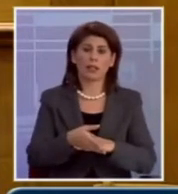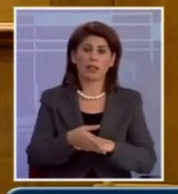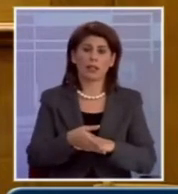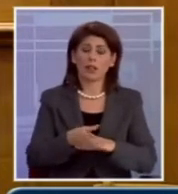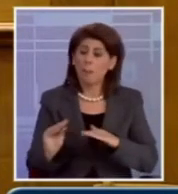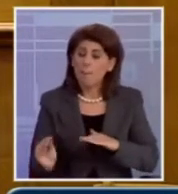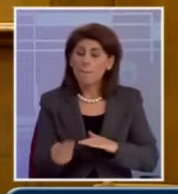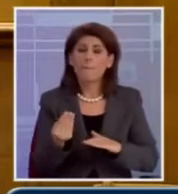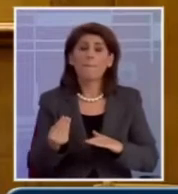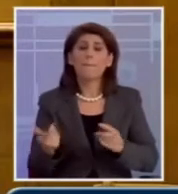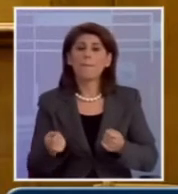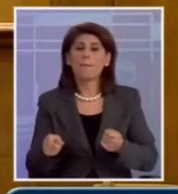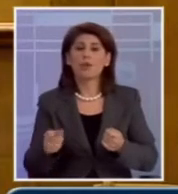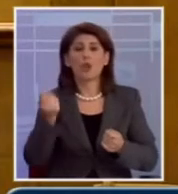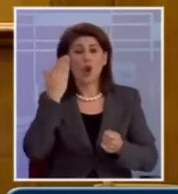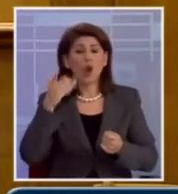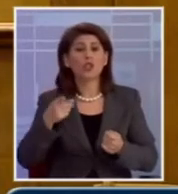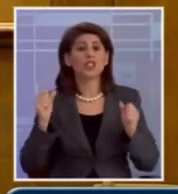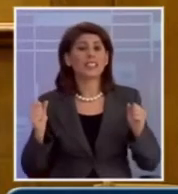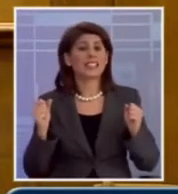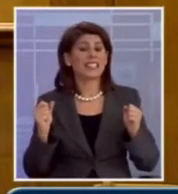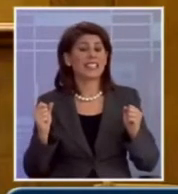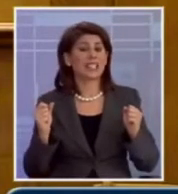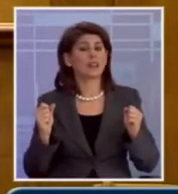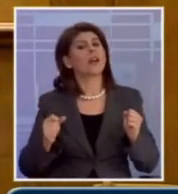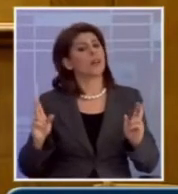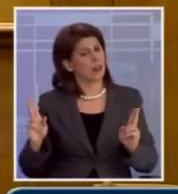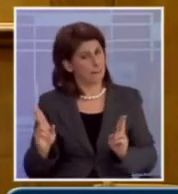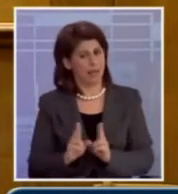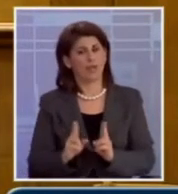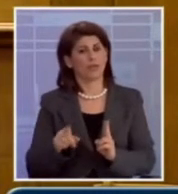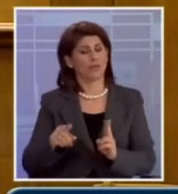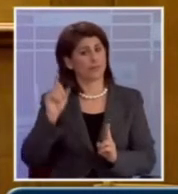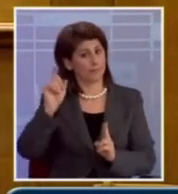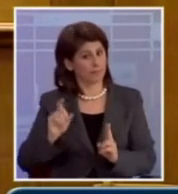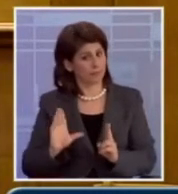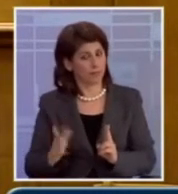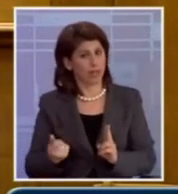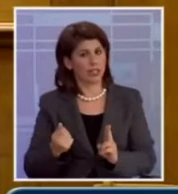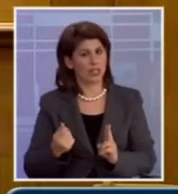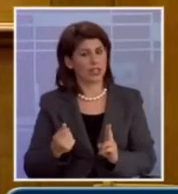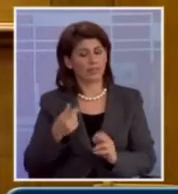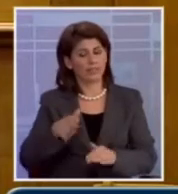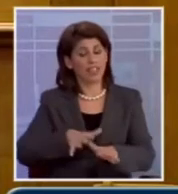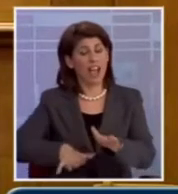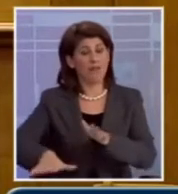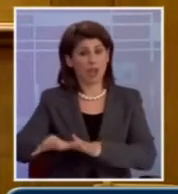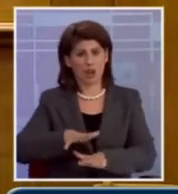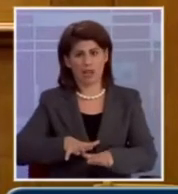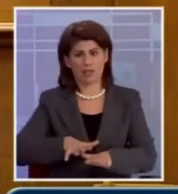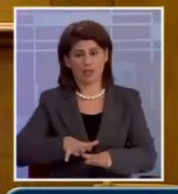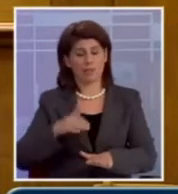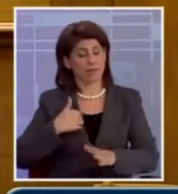πηγή παραγωγής του κόστους της υγείας για να περιορίσουμε τα φαινόμενα διαφθοράς.